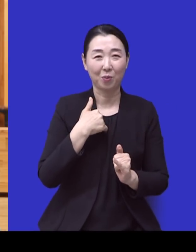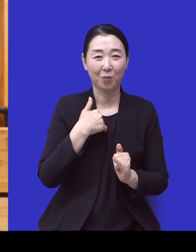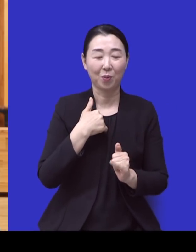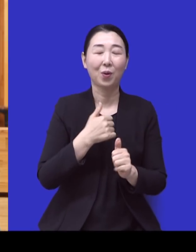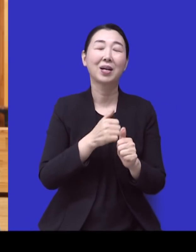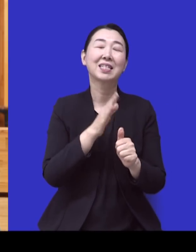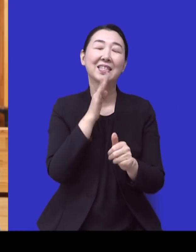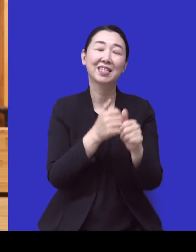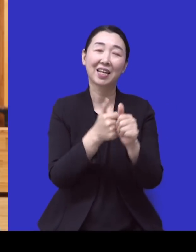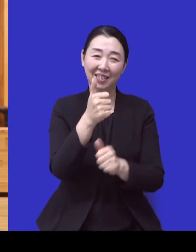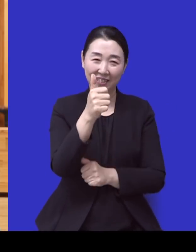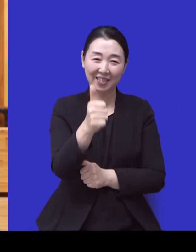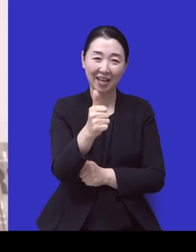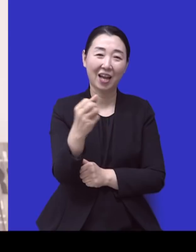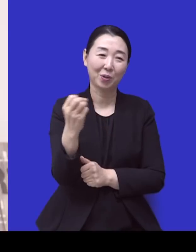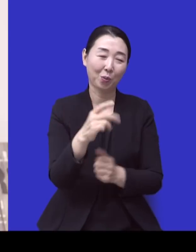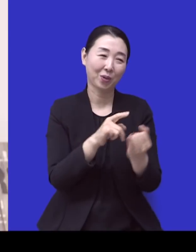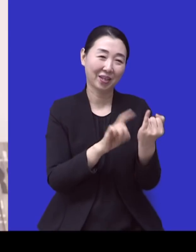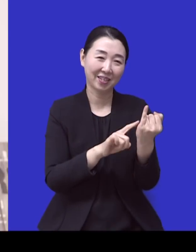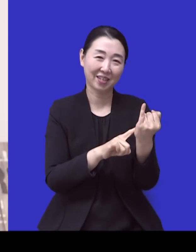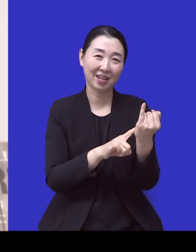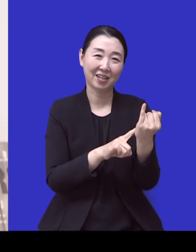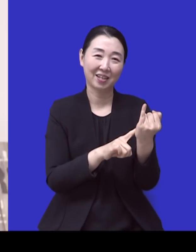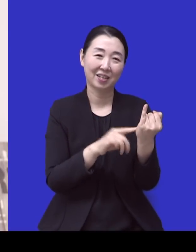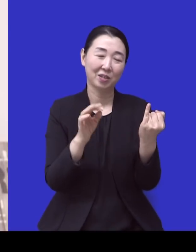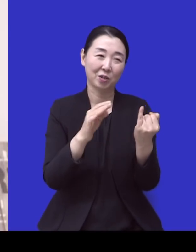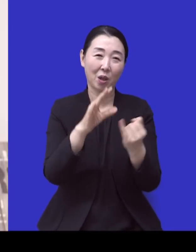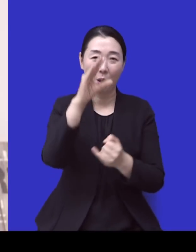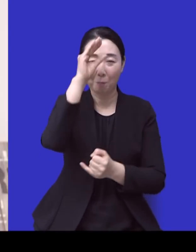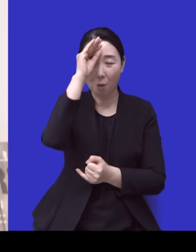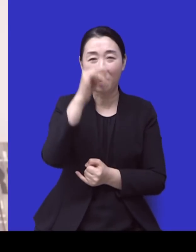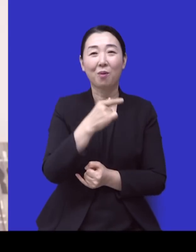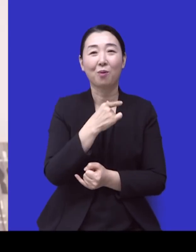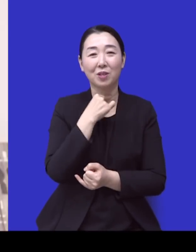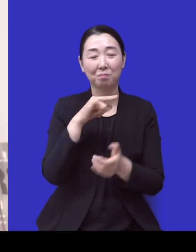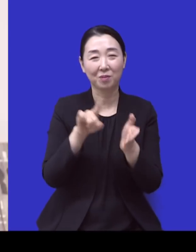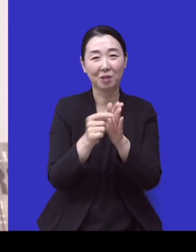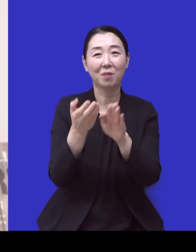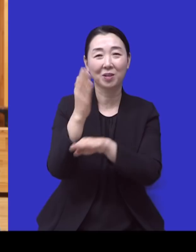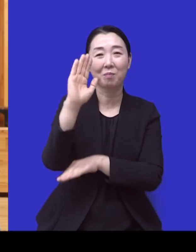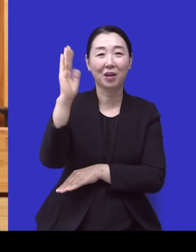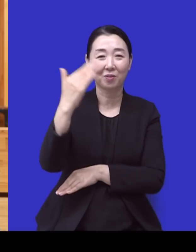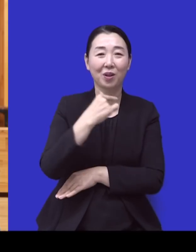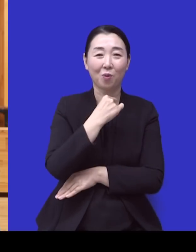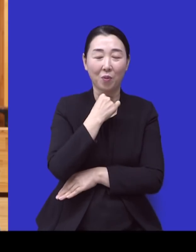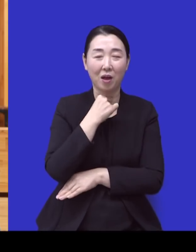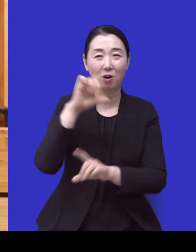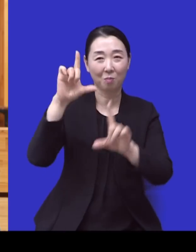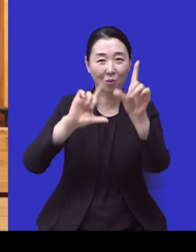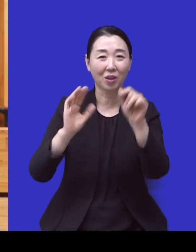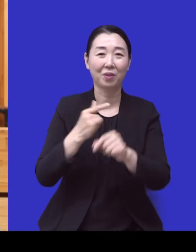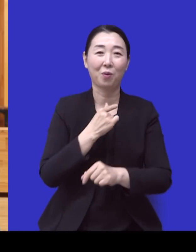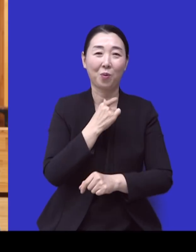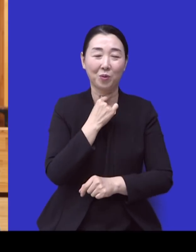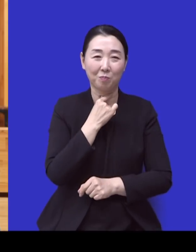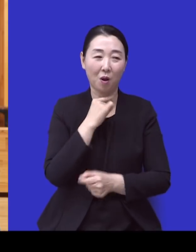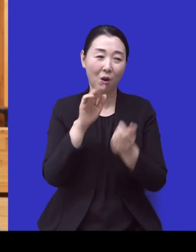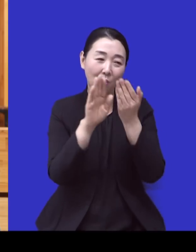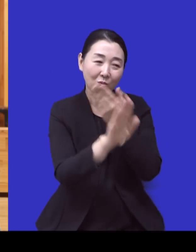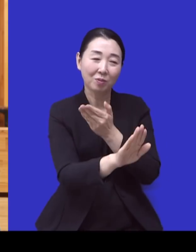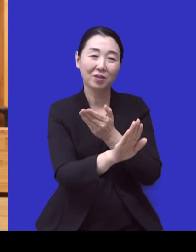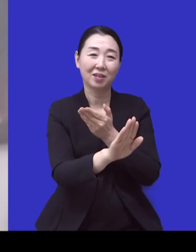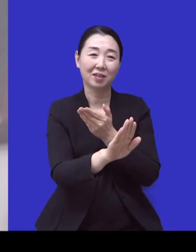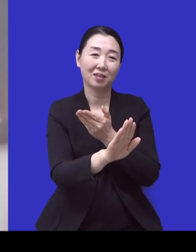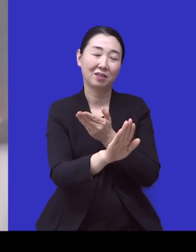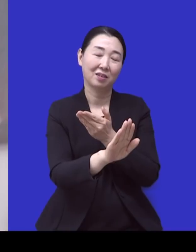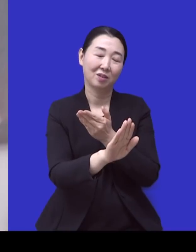K 누나가, 뭐 K 씨가 정말 저렇게 본받고 싶은 믿음의 선배가 되어서 그런 모델이 되어서 많은